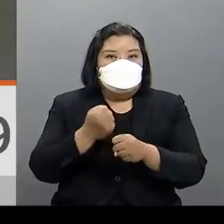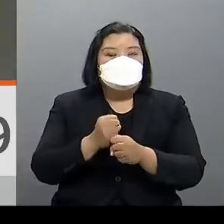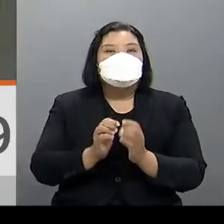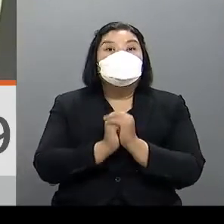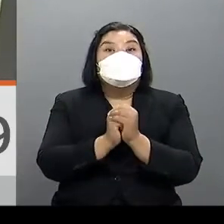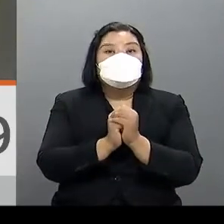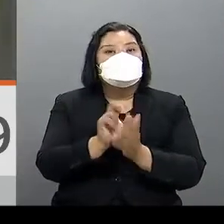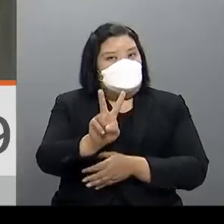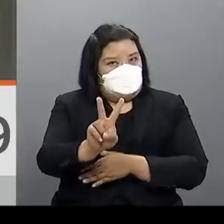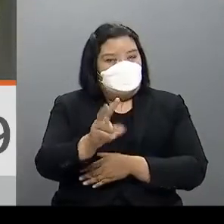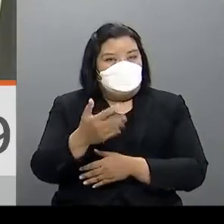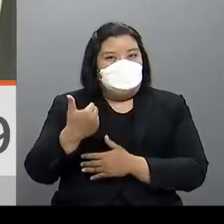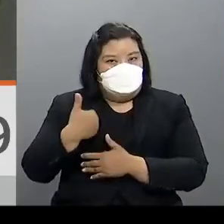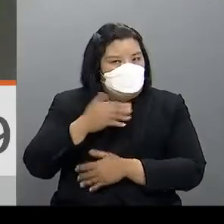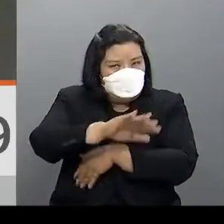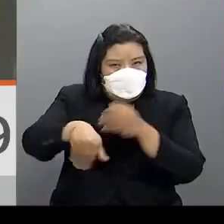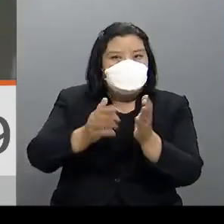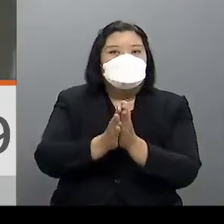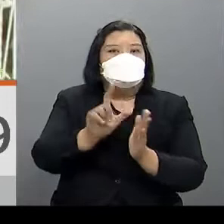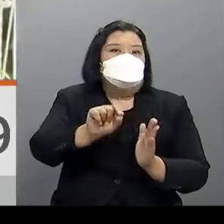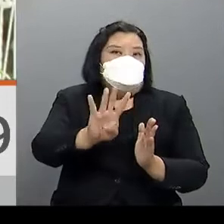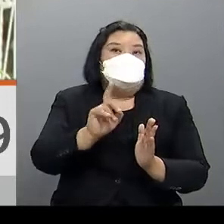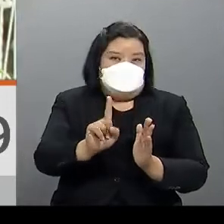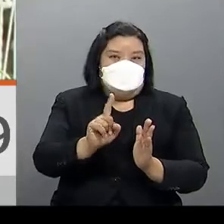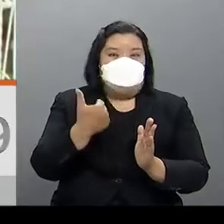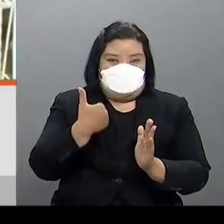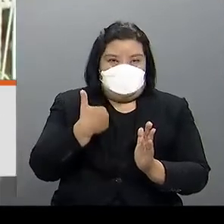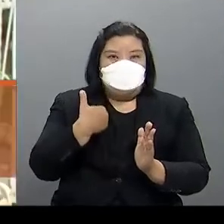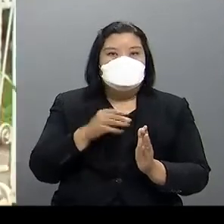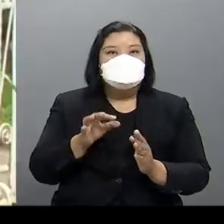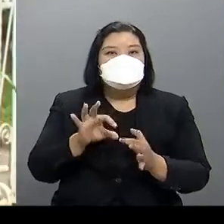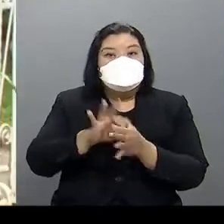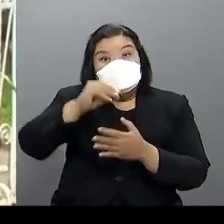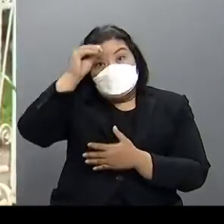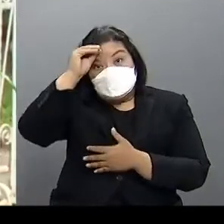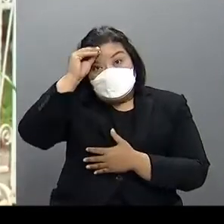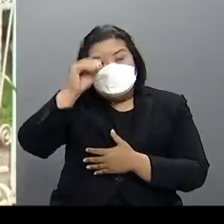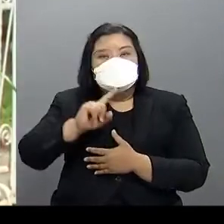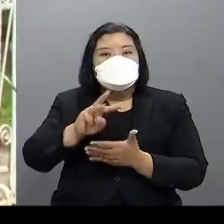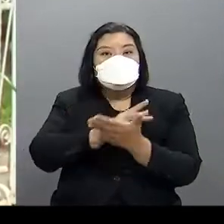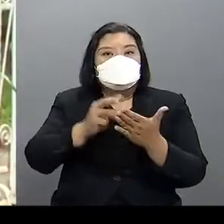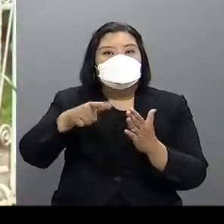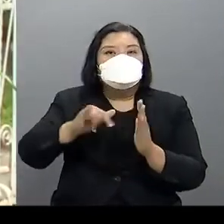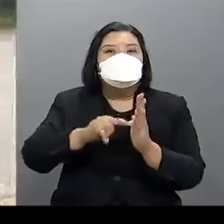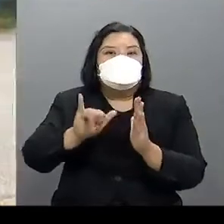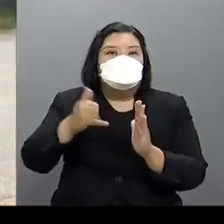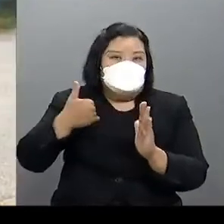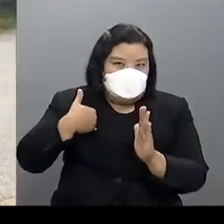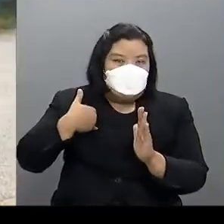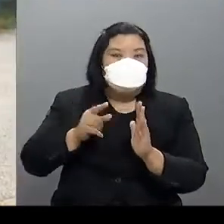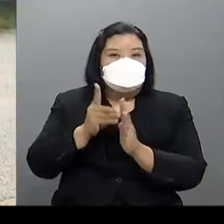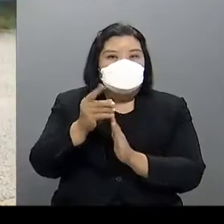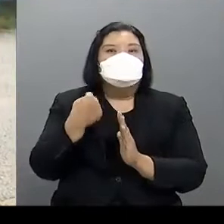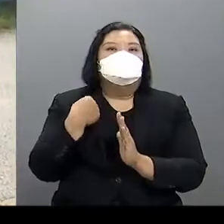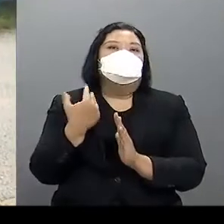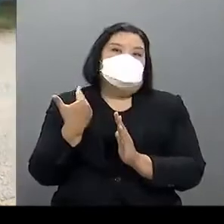ในจังหวัด24คนจากกลุ่มวิทยาลัยพายัพเทคโนโลยี1คนอำเภอเชียงดาว4คนบริษัทรับเหมาก่อสร้างอำเ